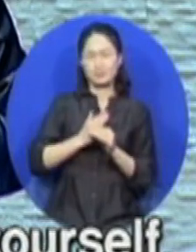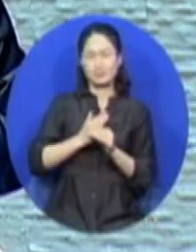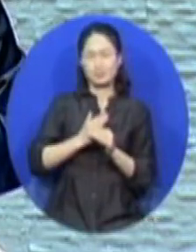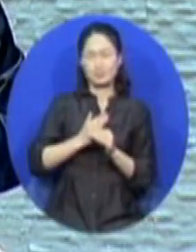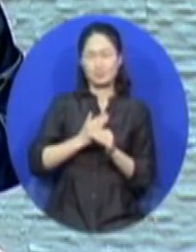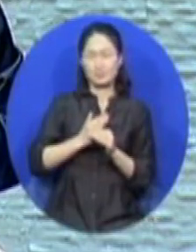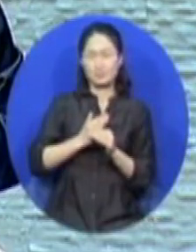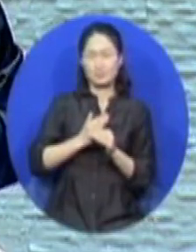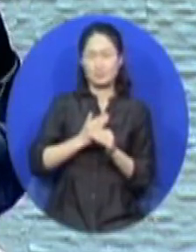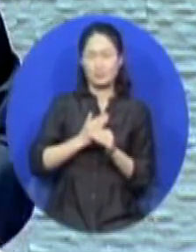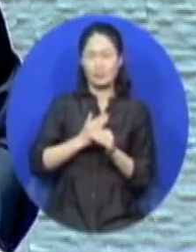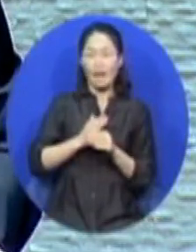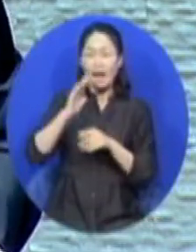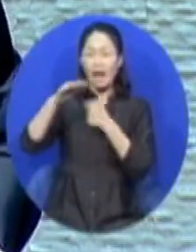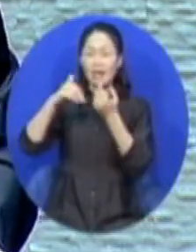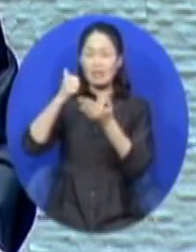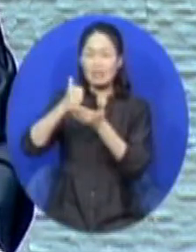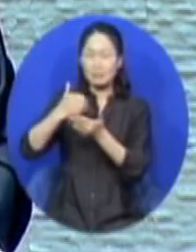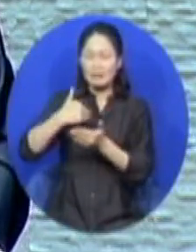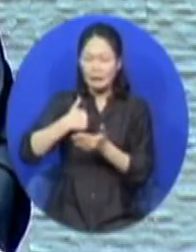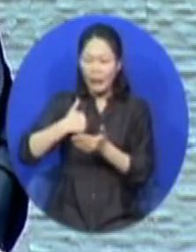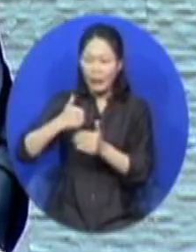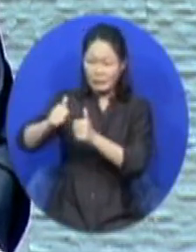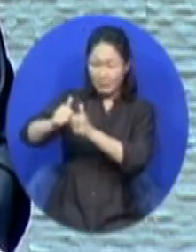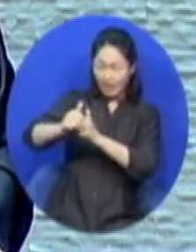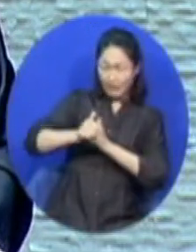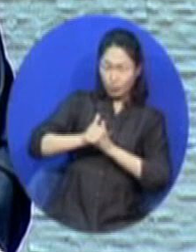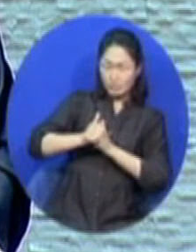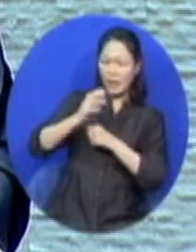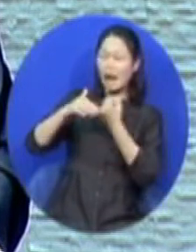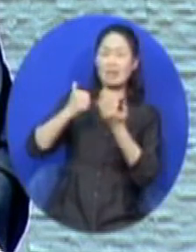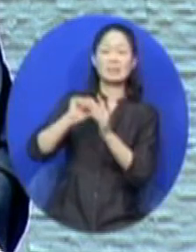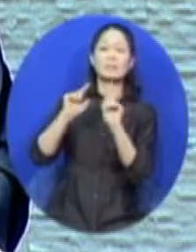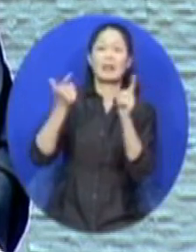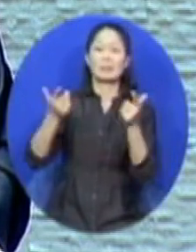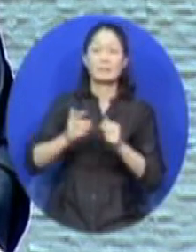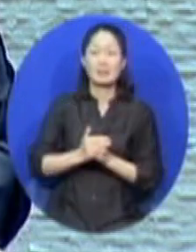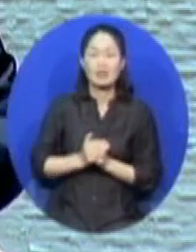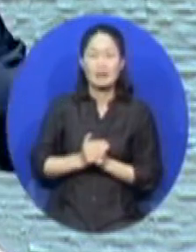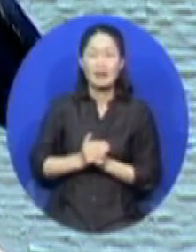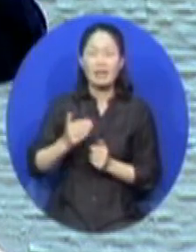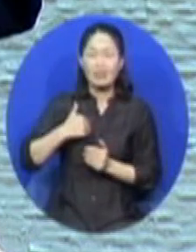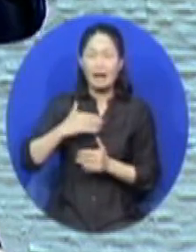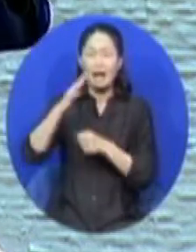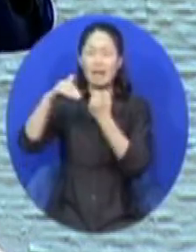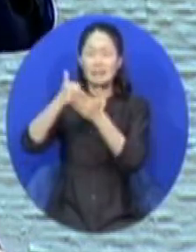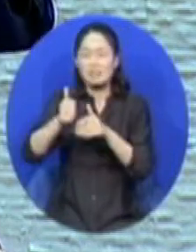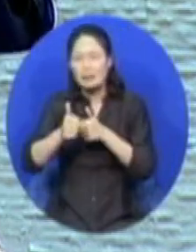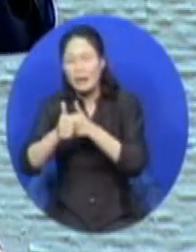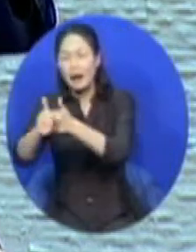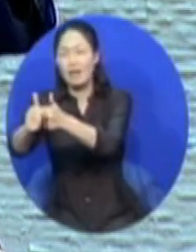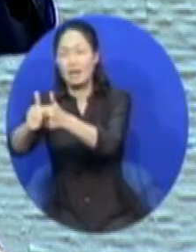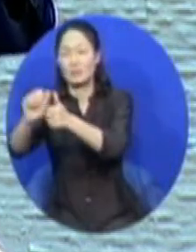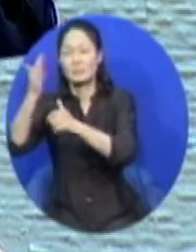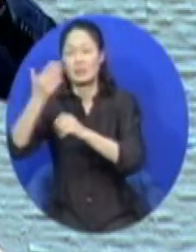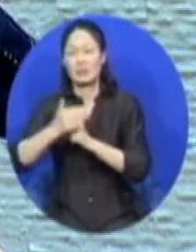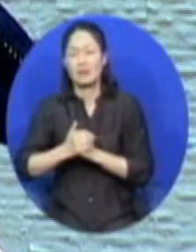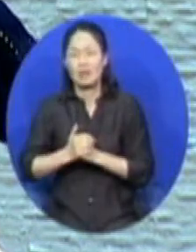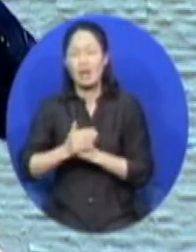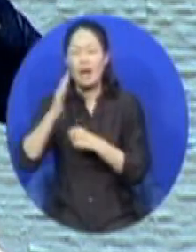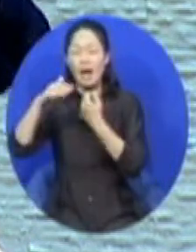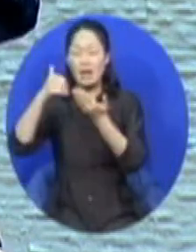5 하나님이나 따라 오시는 하나님을 아니거든요 제가 하나님을 따라가는 거죠